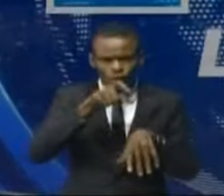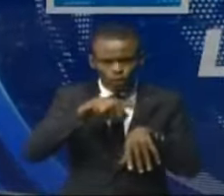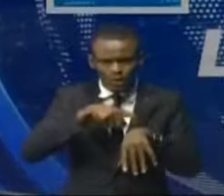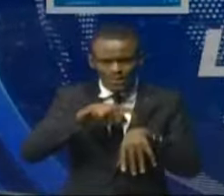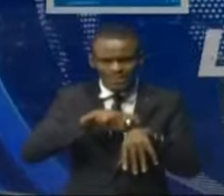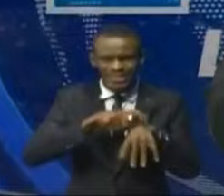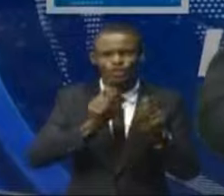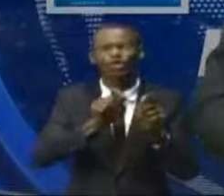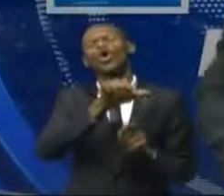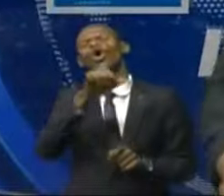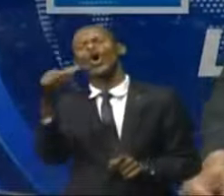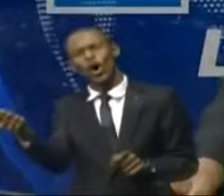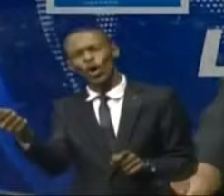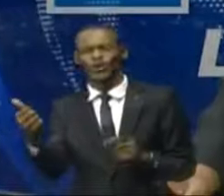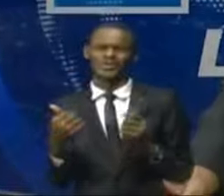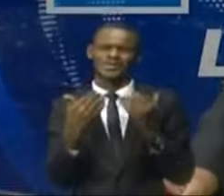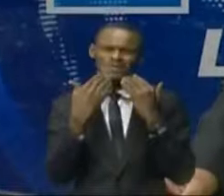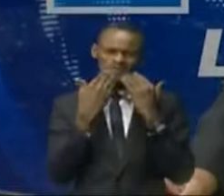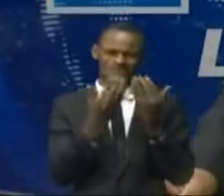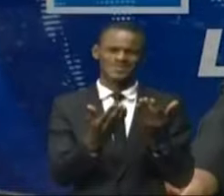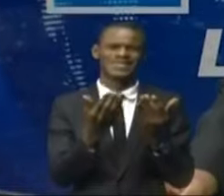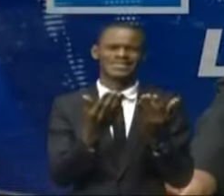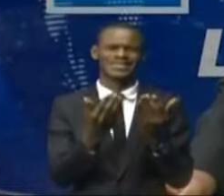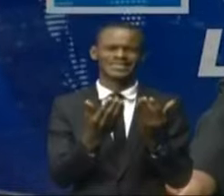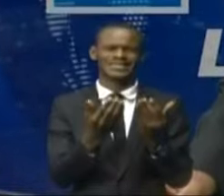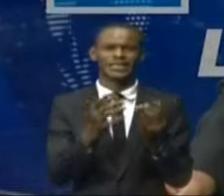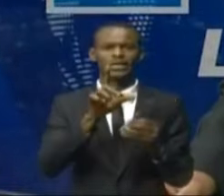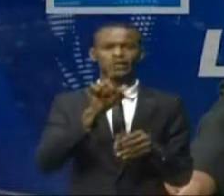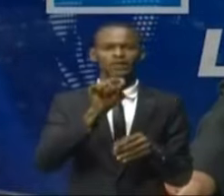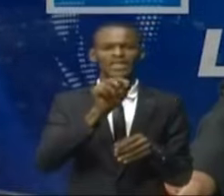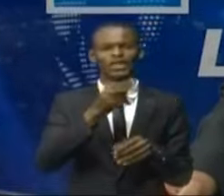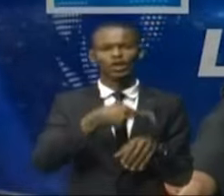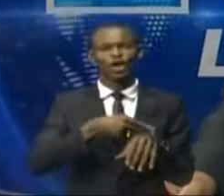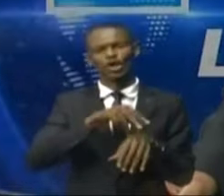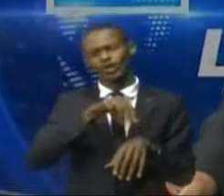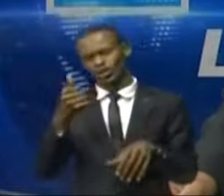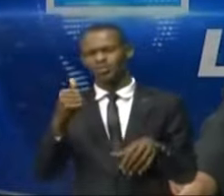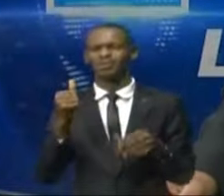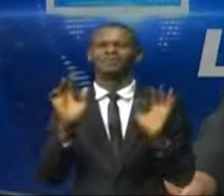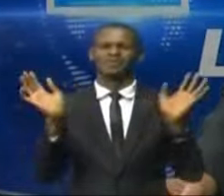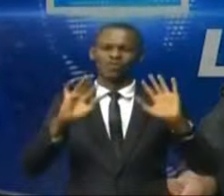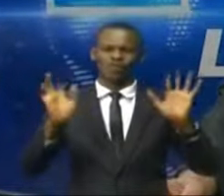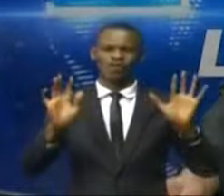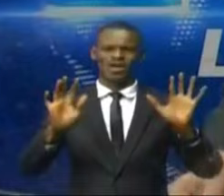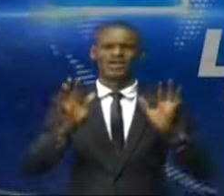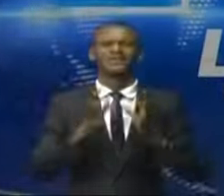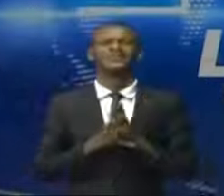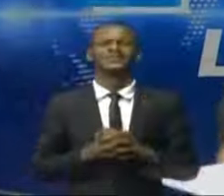édition Anita Luamba. Demain 20h, soir actualité, Sandra Nyangitabou. Bonne soirée à toutes et à tous.